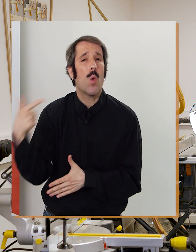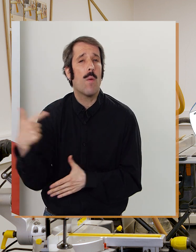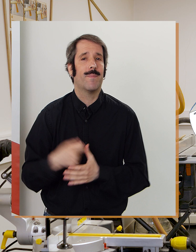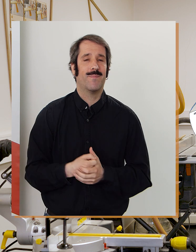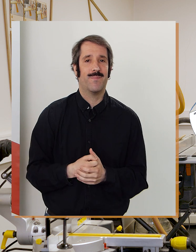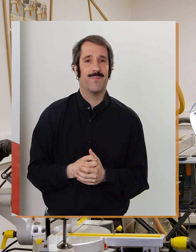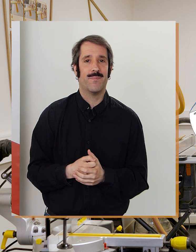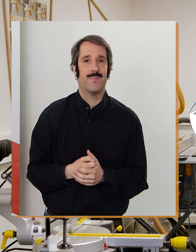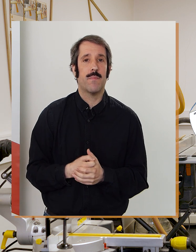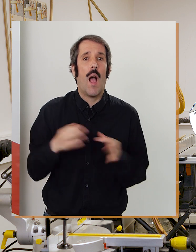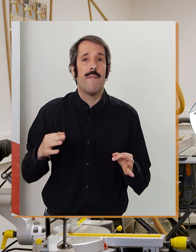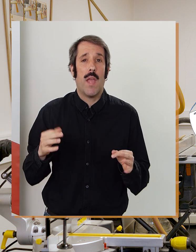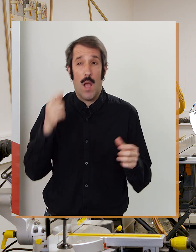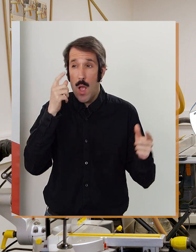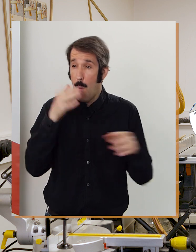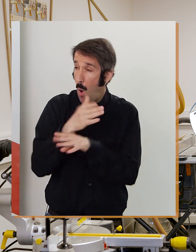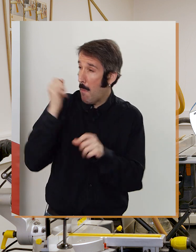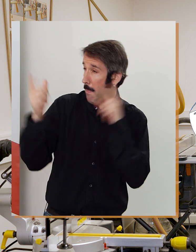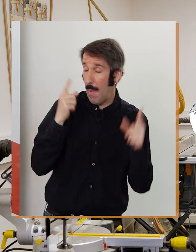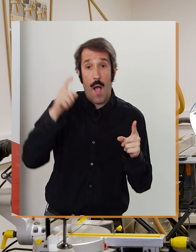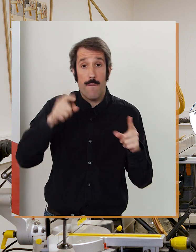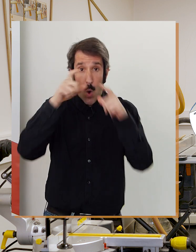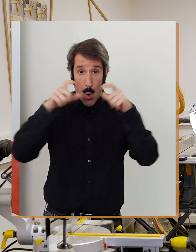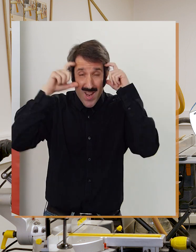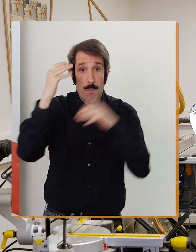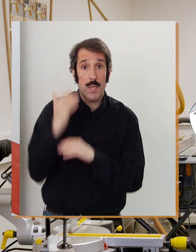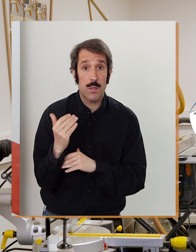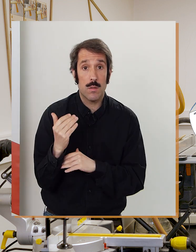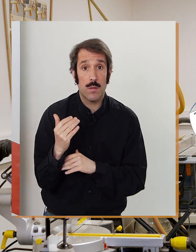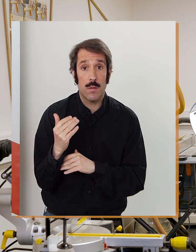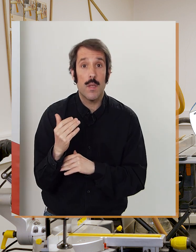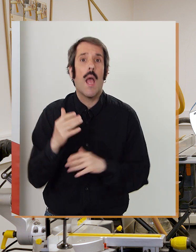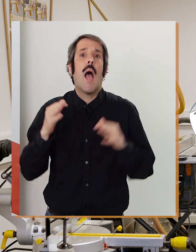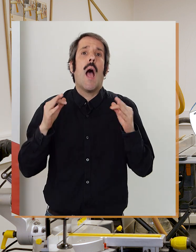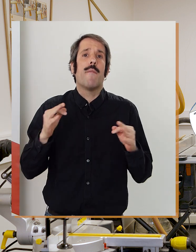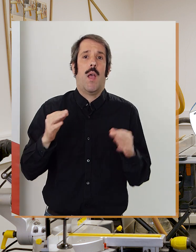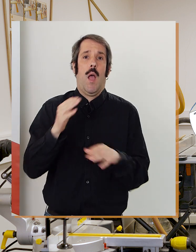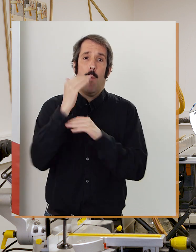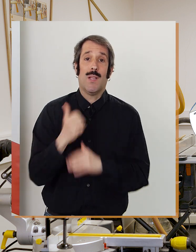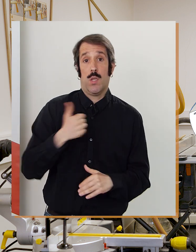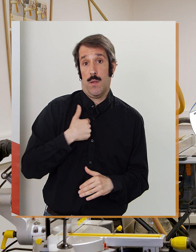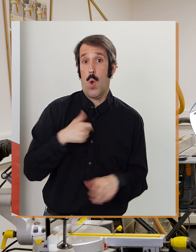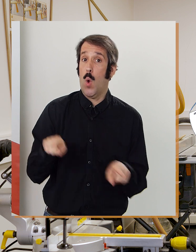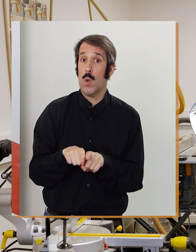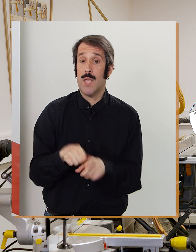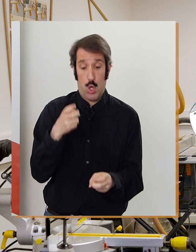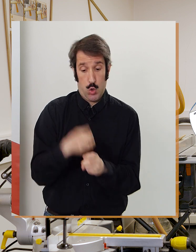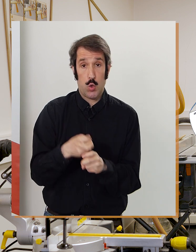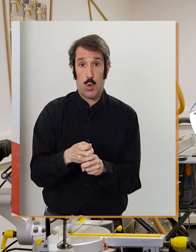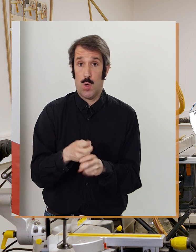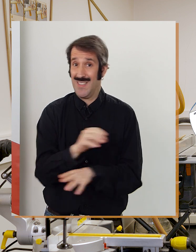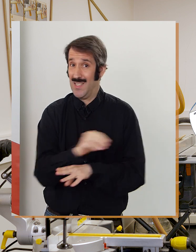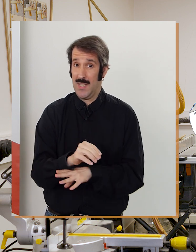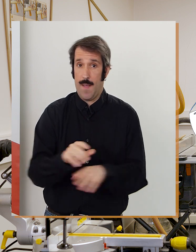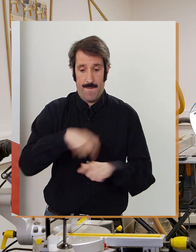FFP2 au minimum. Contre les projections, il faudra des lunettes de protection. Et au-delà de tout ce qui est protection individuelle, il faudra aussi vous munir